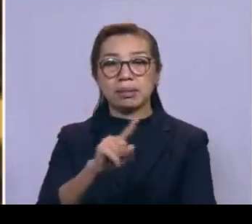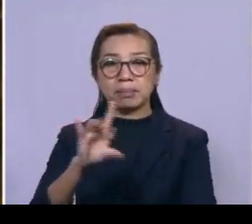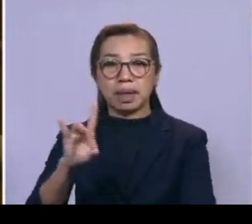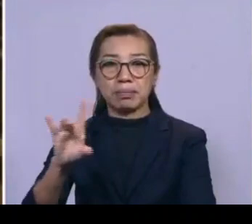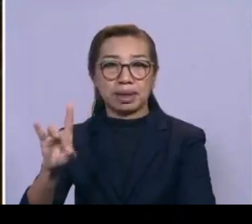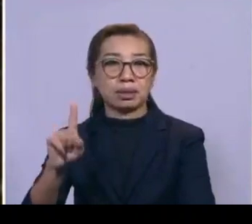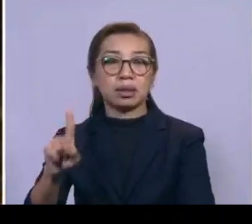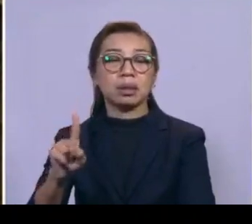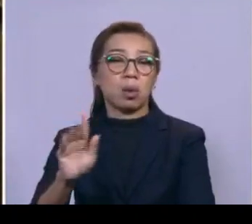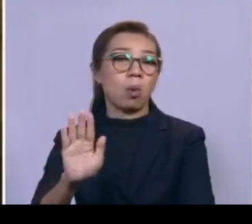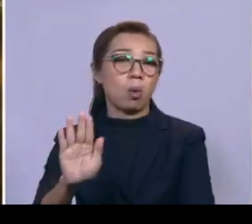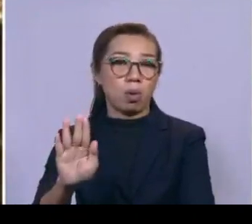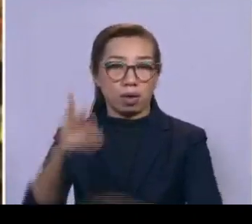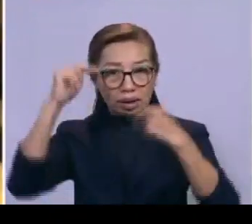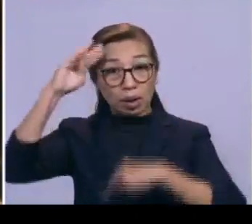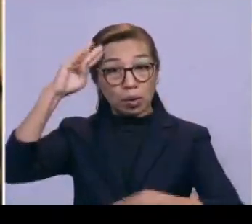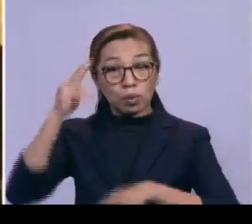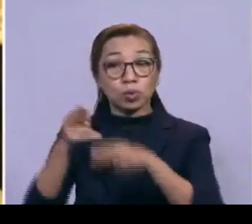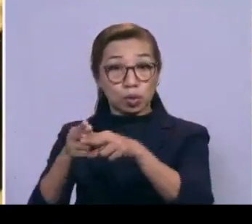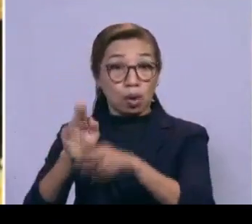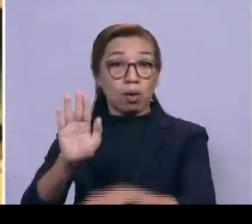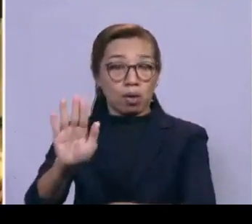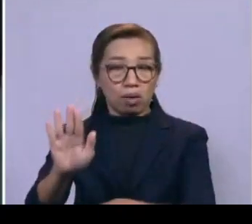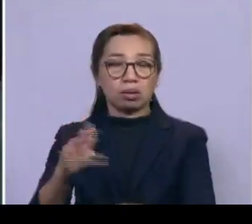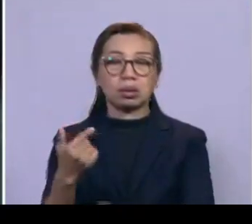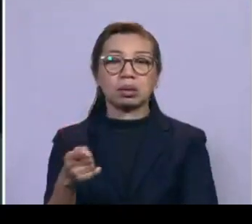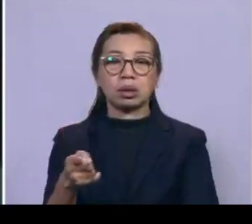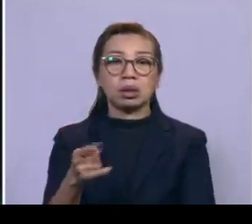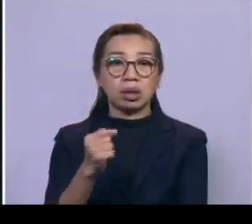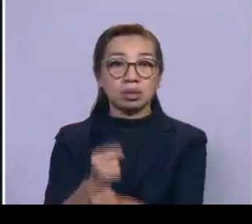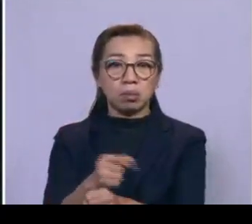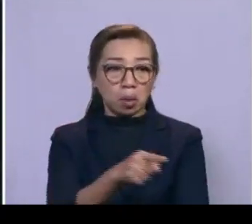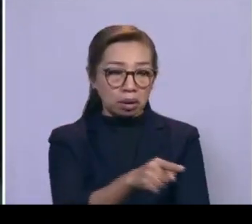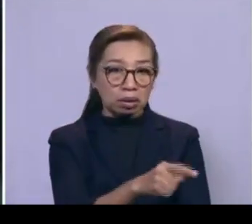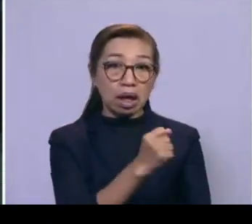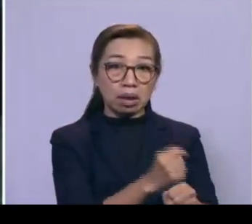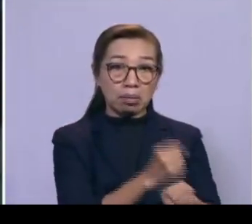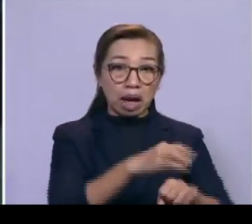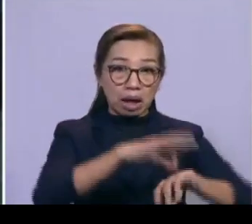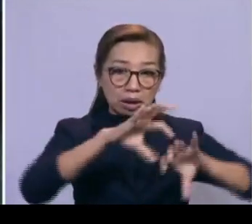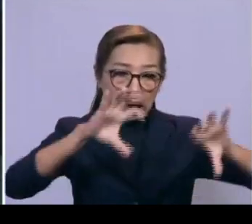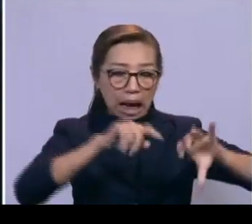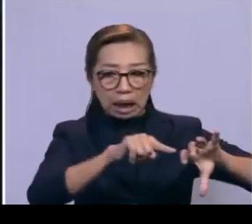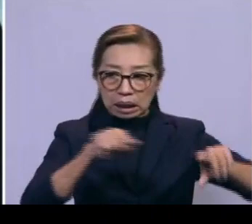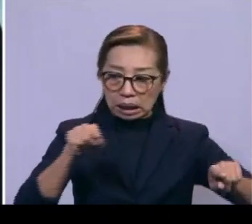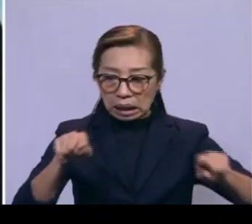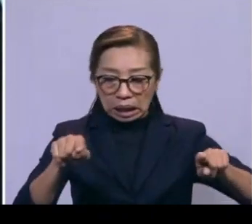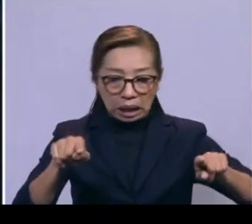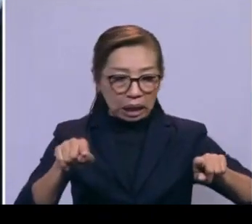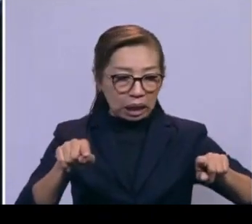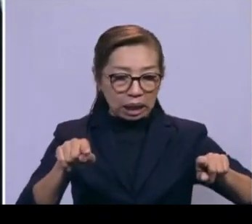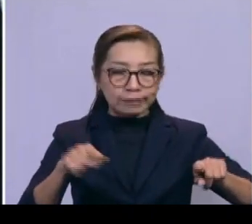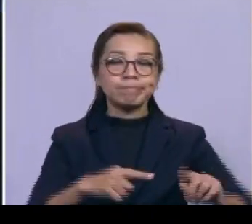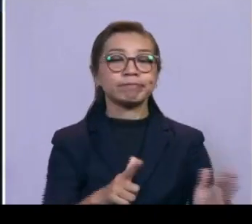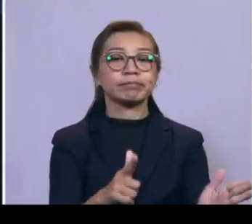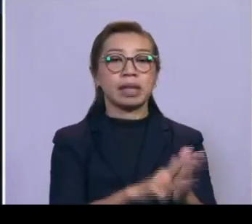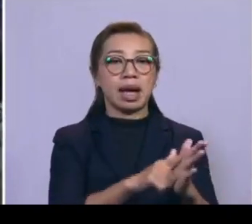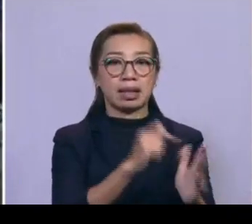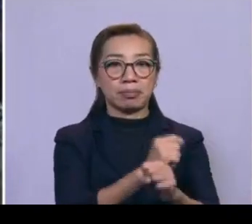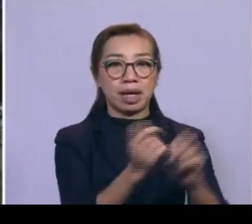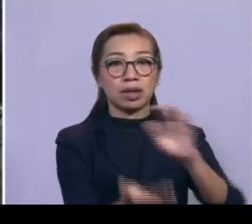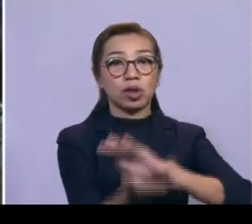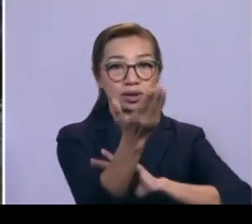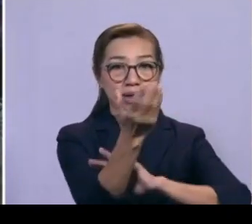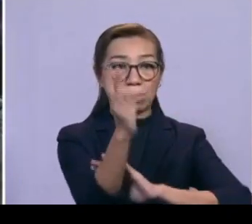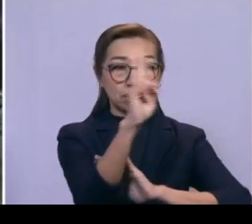มก็อย่างที่บอกไปนะงานมันทับซ้อนกันไม่ได้ค่ะต้องลาอย่างใดอย่างหนึ่งก็เลยเลือกที่จะลาราชการในช่วงเช้